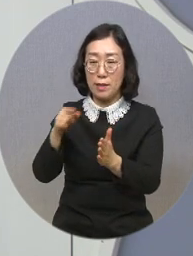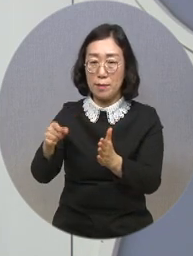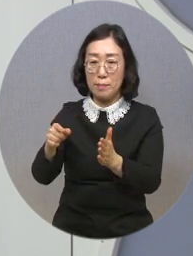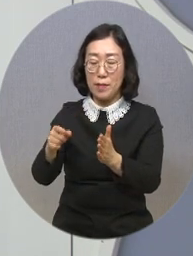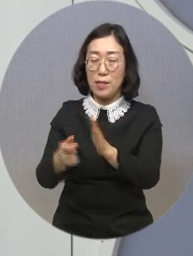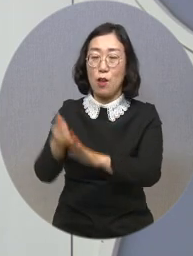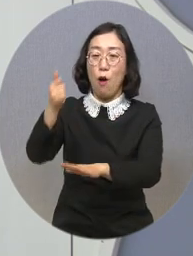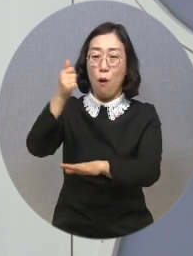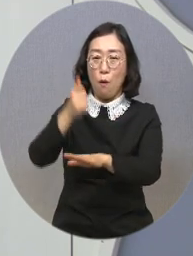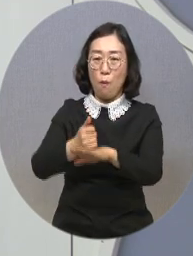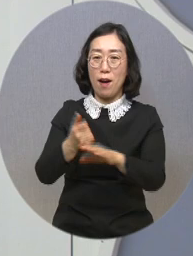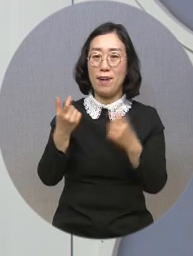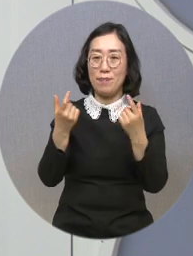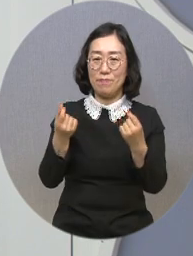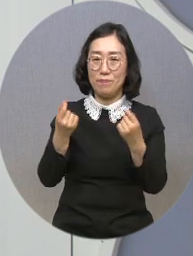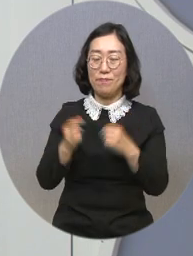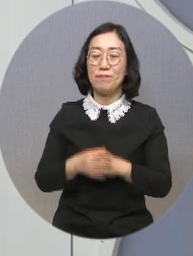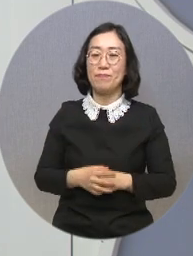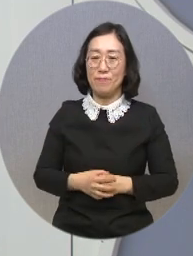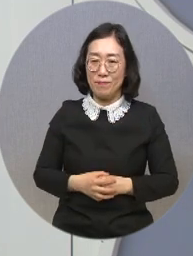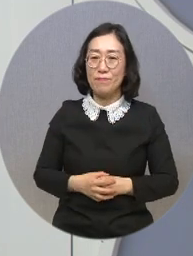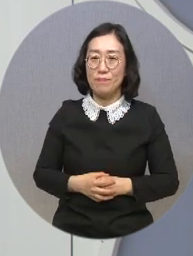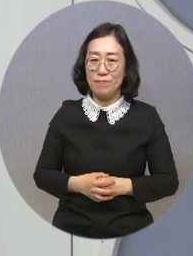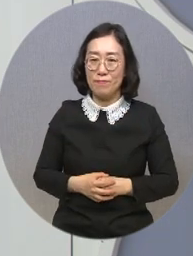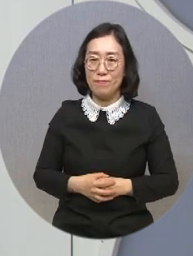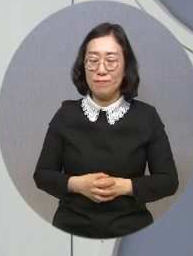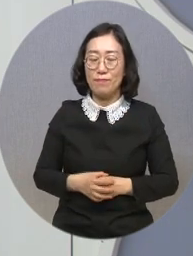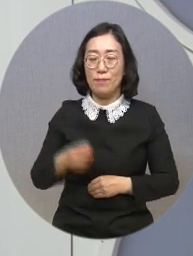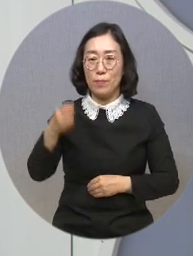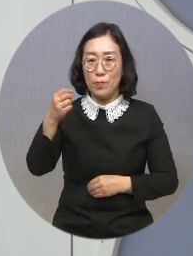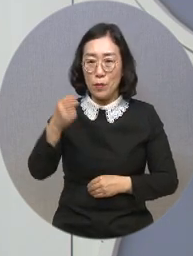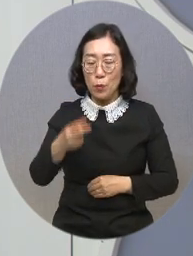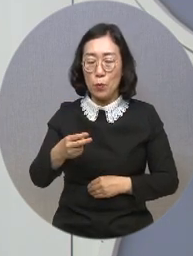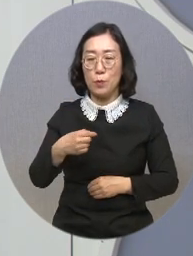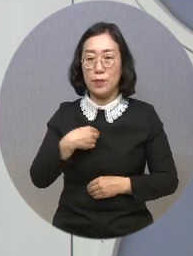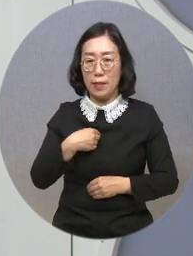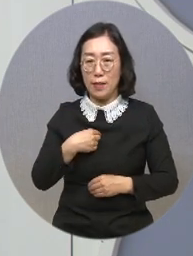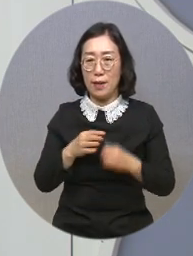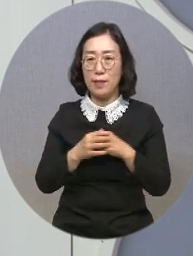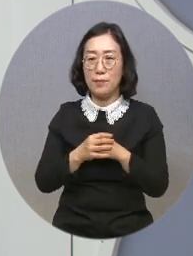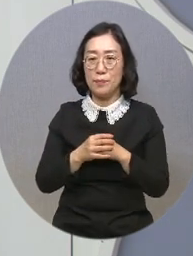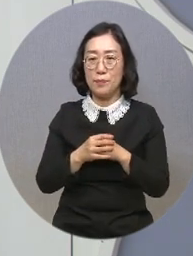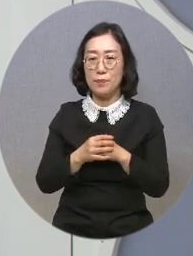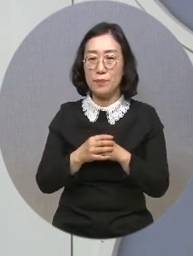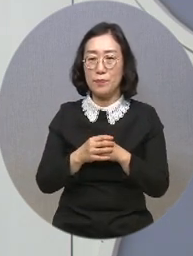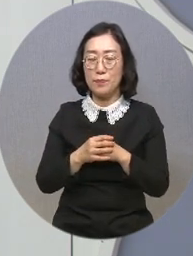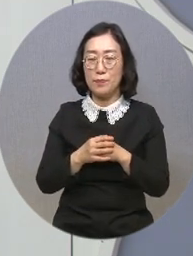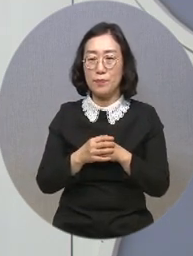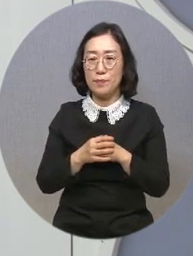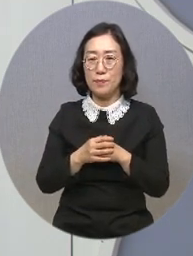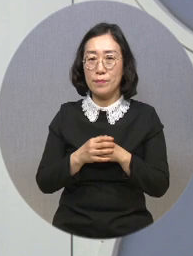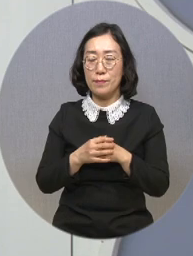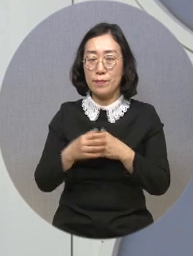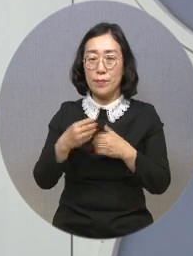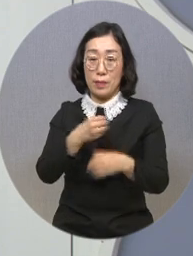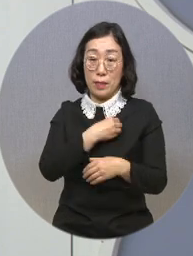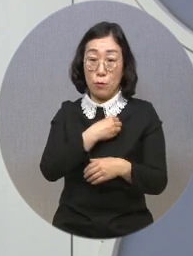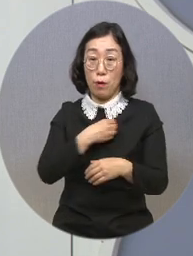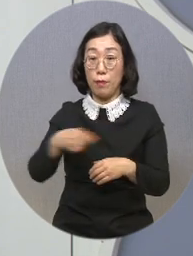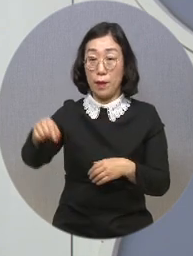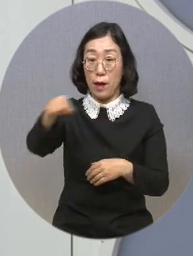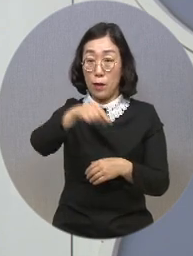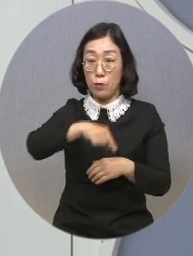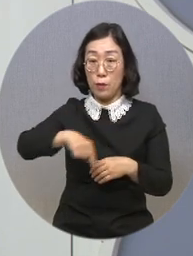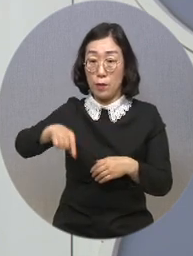성과 있는 활동이 아닌가 이런 생각이 들고 제가 이제 그 의원 중에서 국회의원